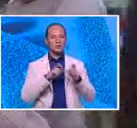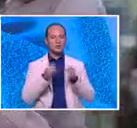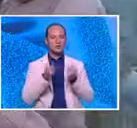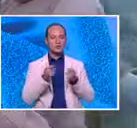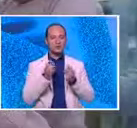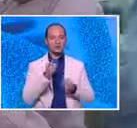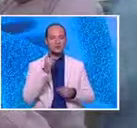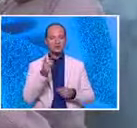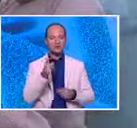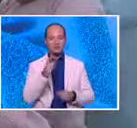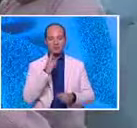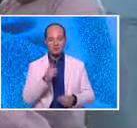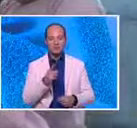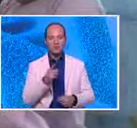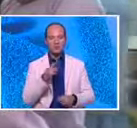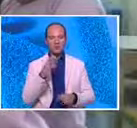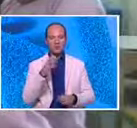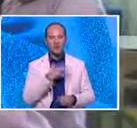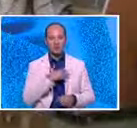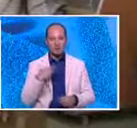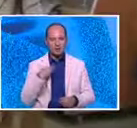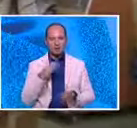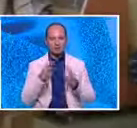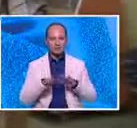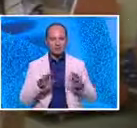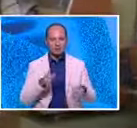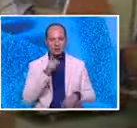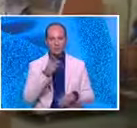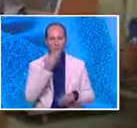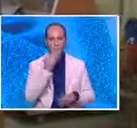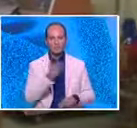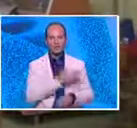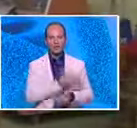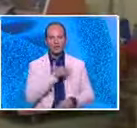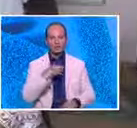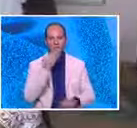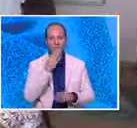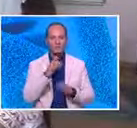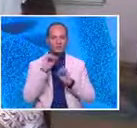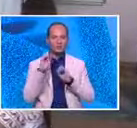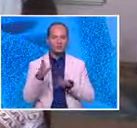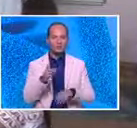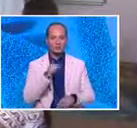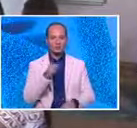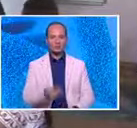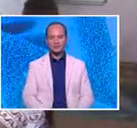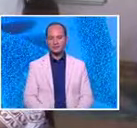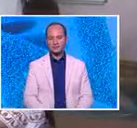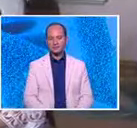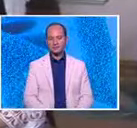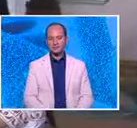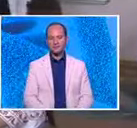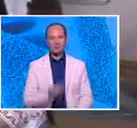çalışan, biraz önce de söyledim, ebeveynler çocuklarını okul öncesi eğitime, anaokullarına